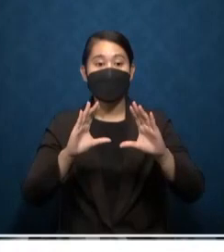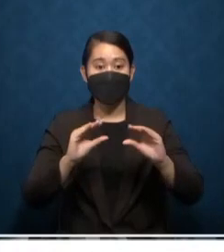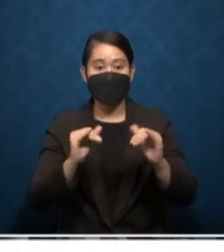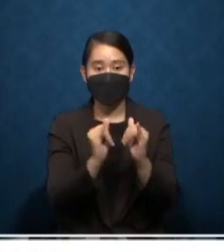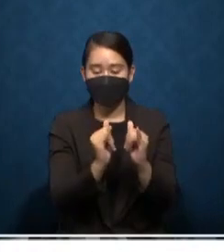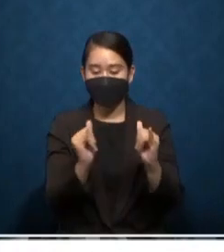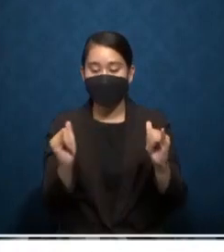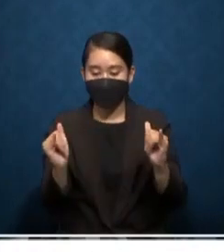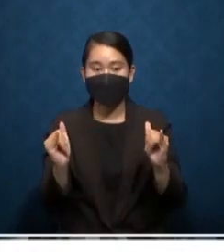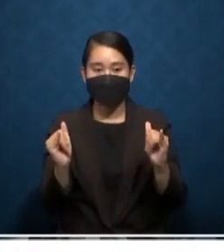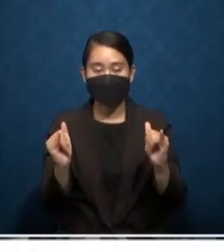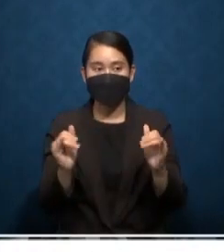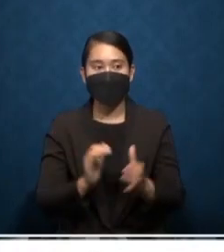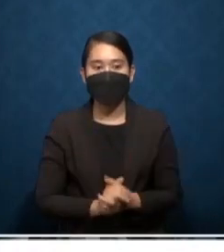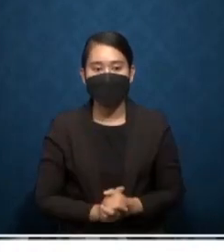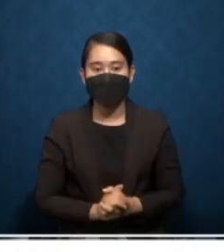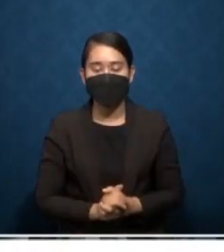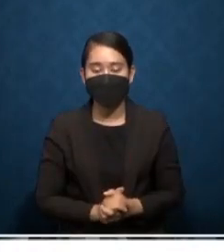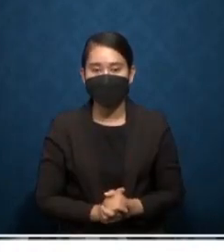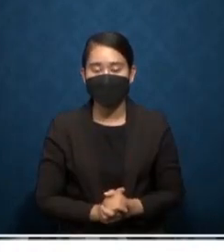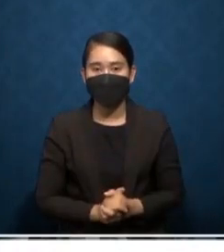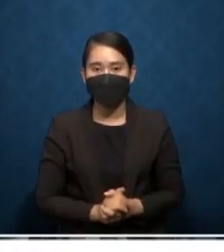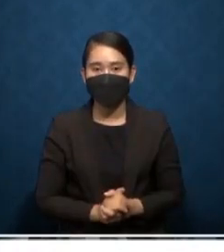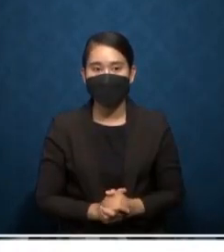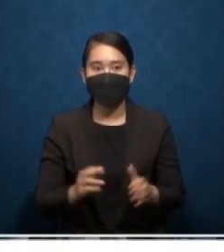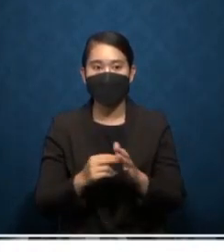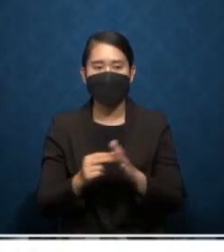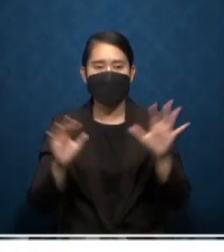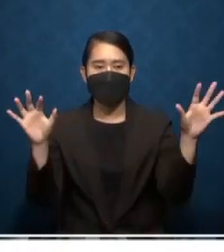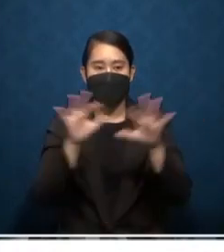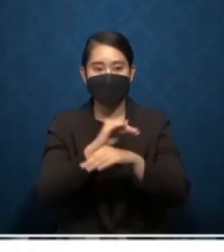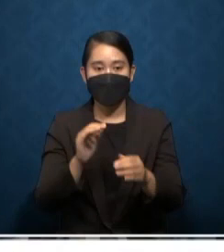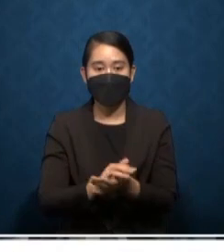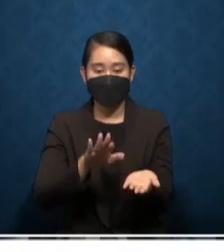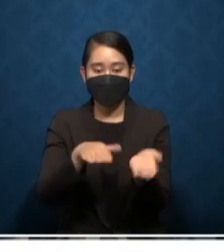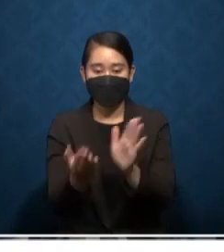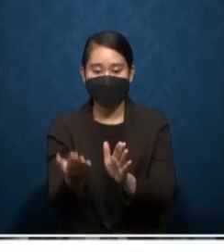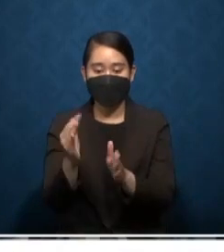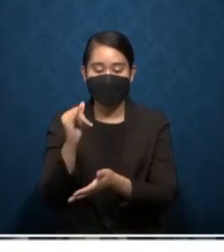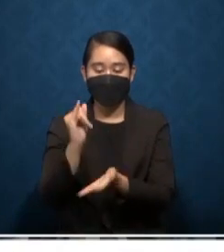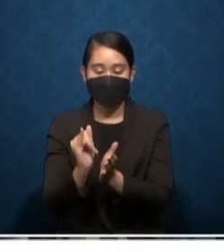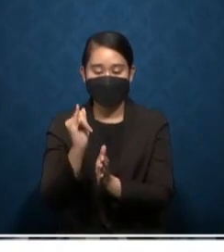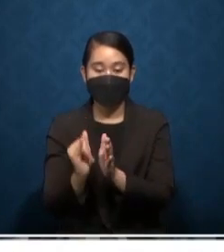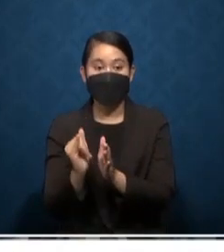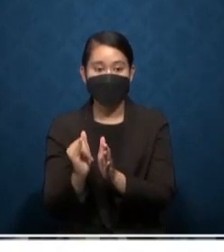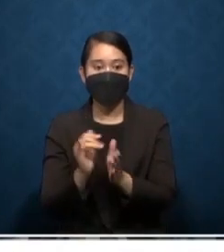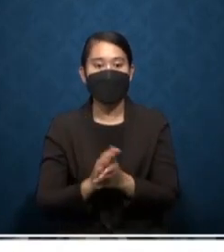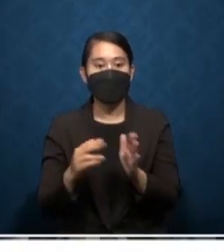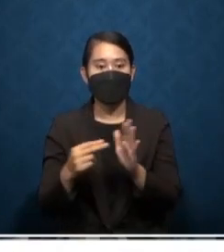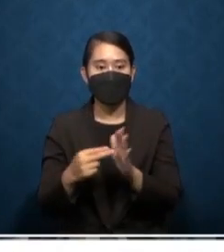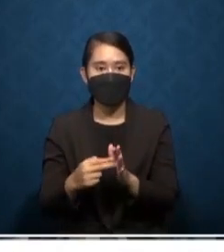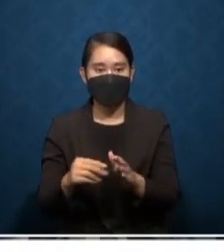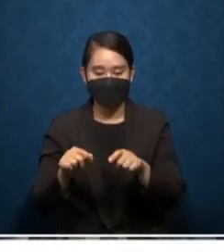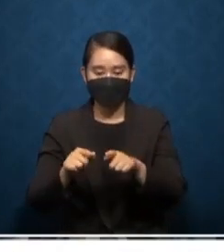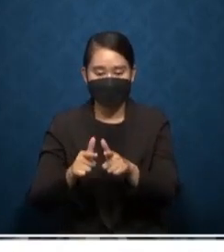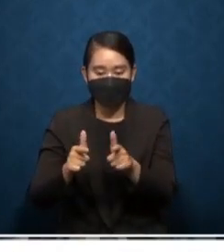้อยกว่าลงสบลงสบโลกนึงจะมีพื้นที่ประมา